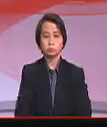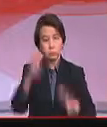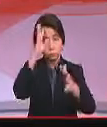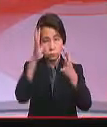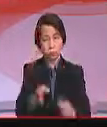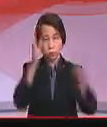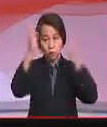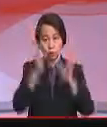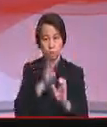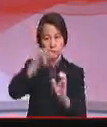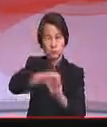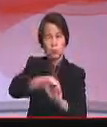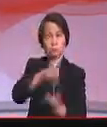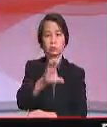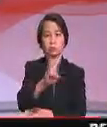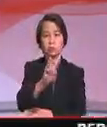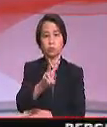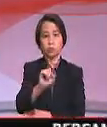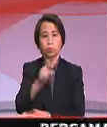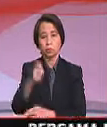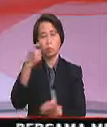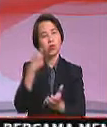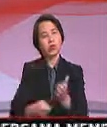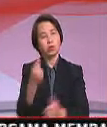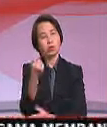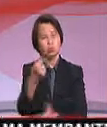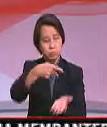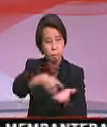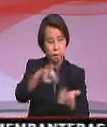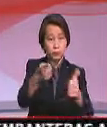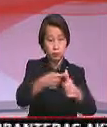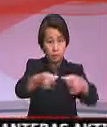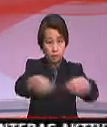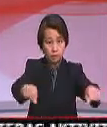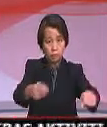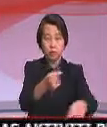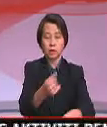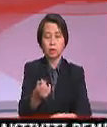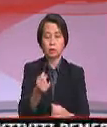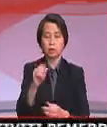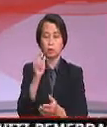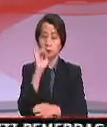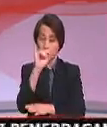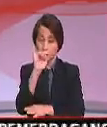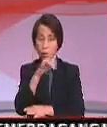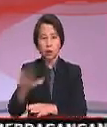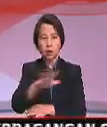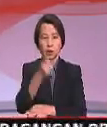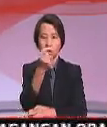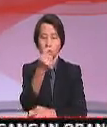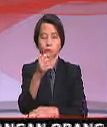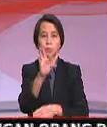Keputusan Malaysia menyertai COVAX bakal melibatkan kos yang merangkumi bayaran pendahuluan dan risk sharing guarantee yang dianggarkan